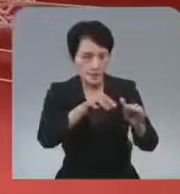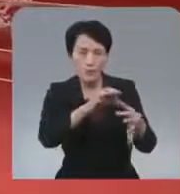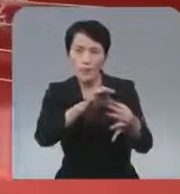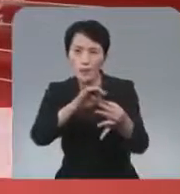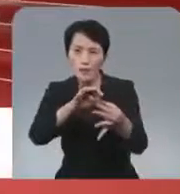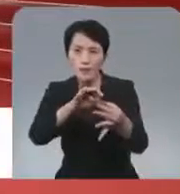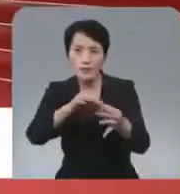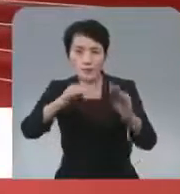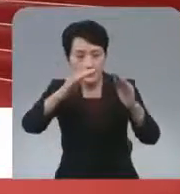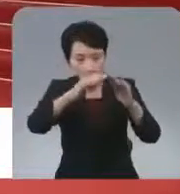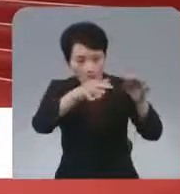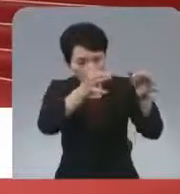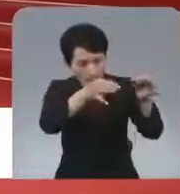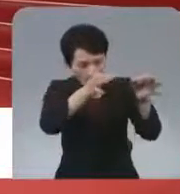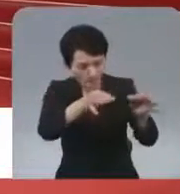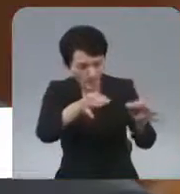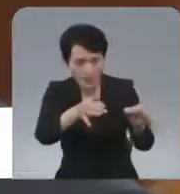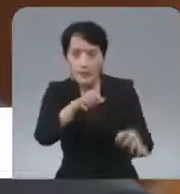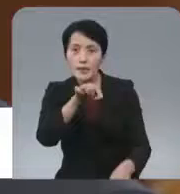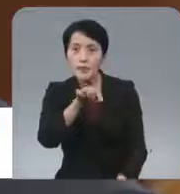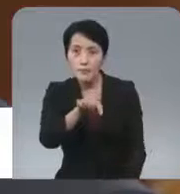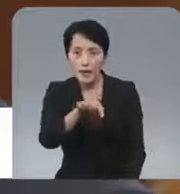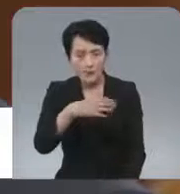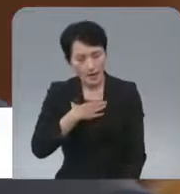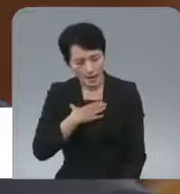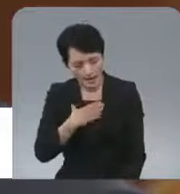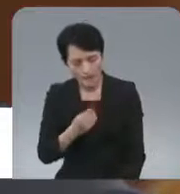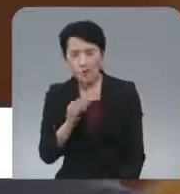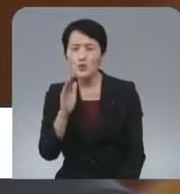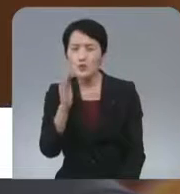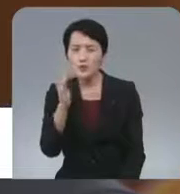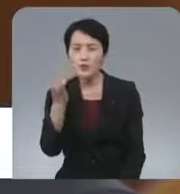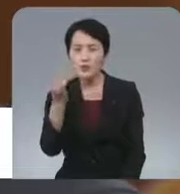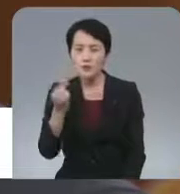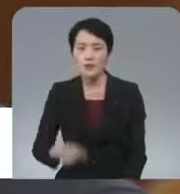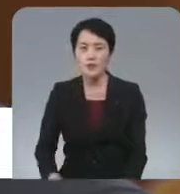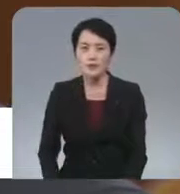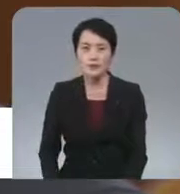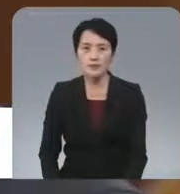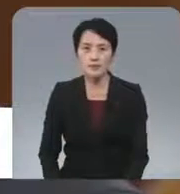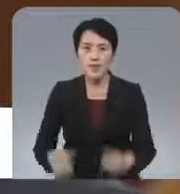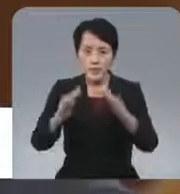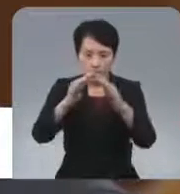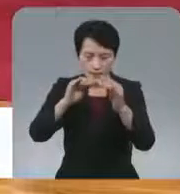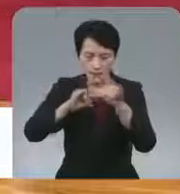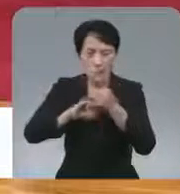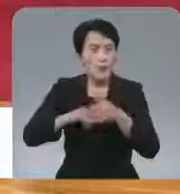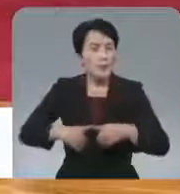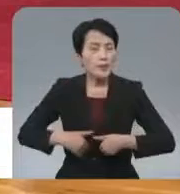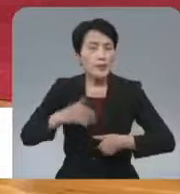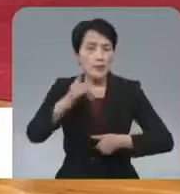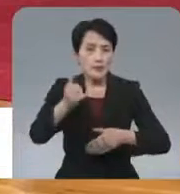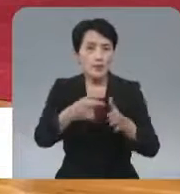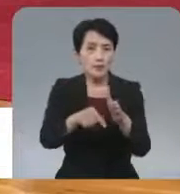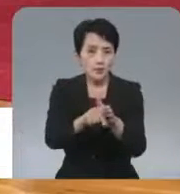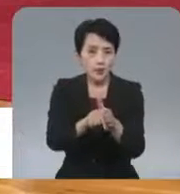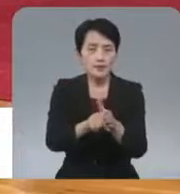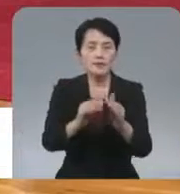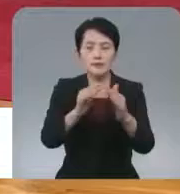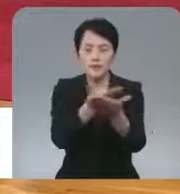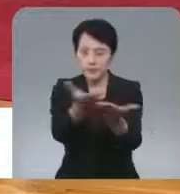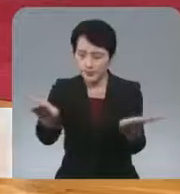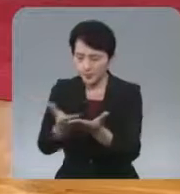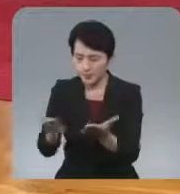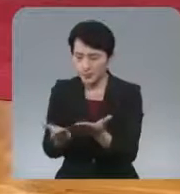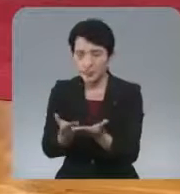措施造成的损失予以迅速补偿。文在寅说，将竭尽全力为小工商户和蒙受损